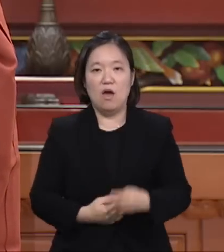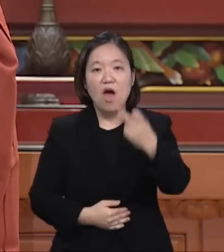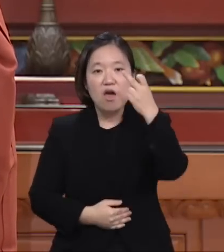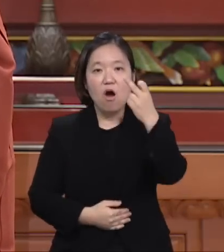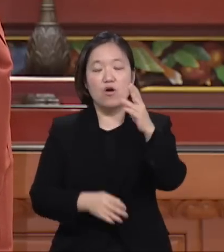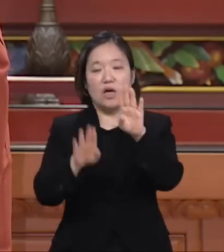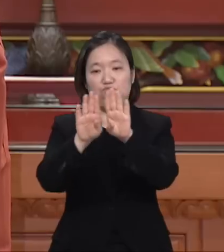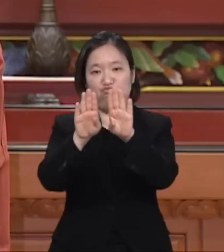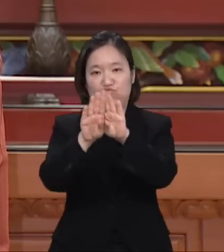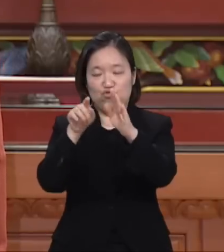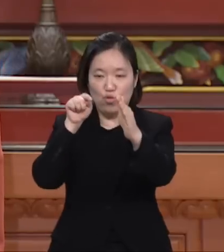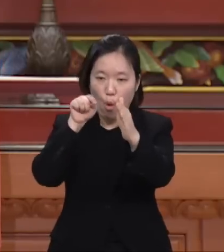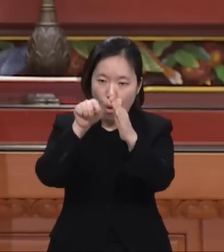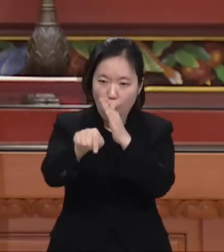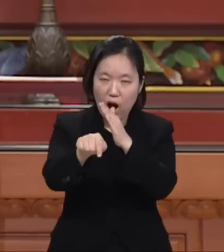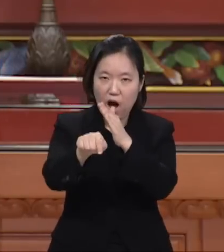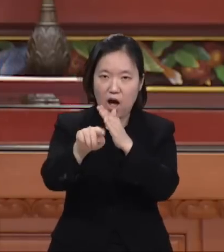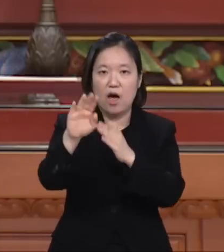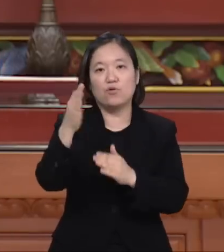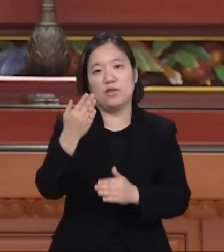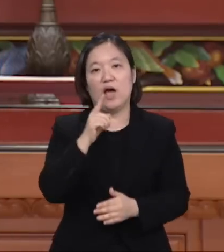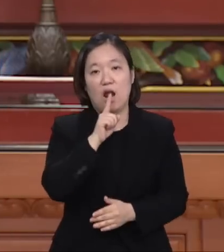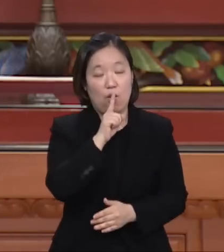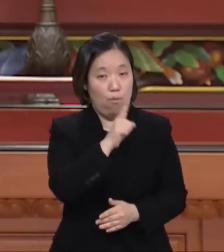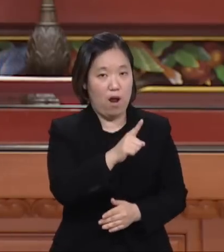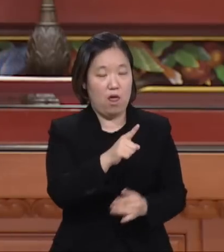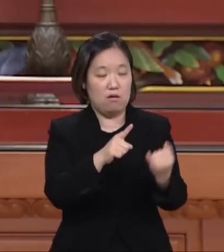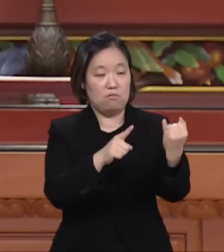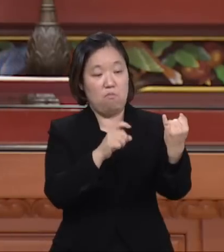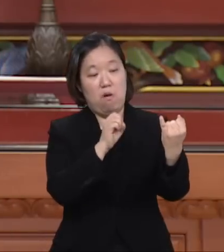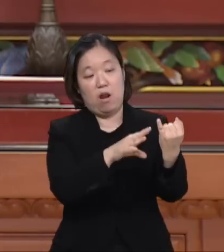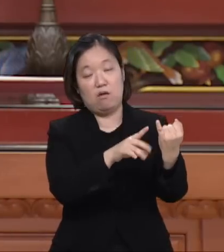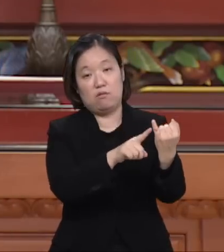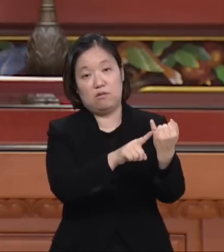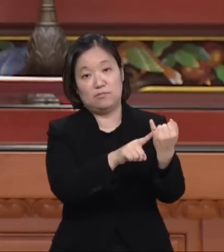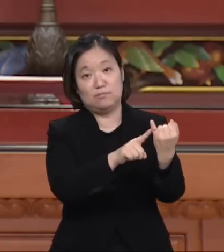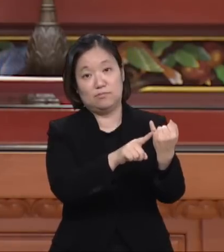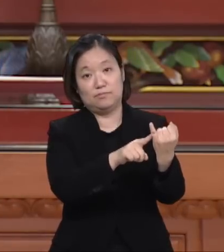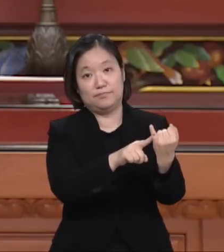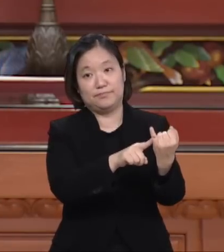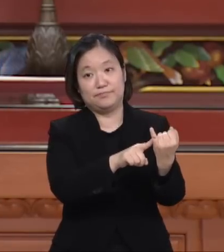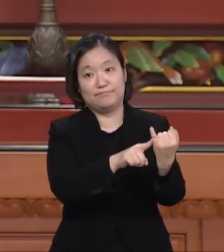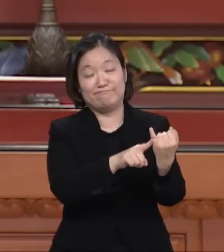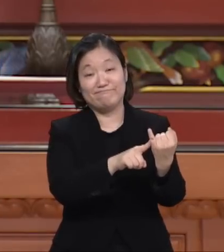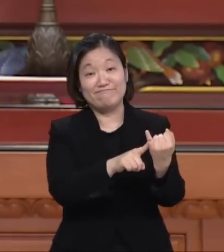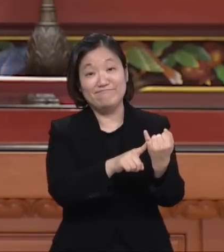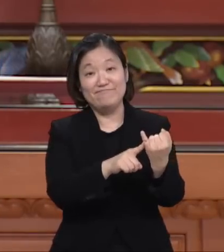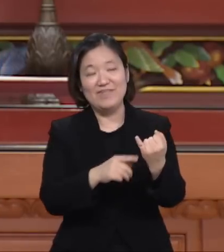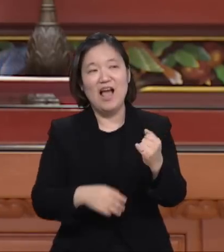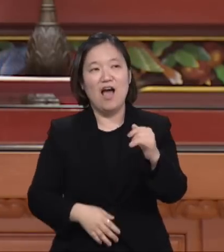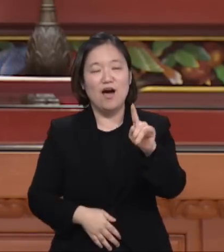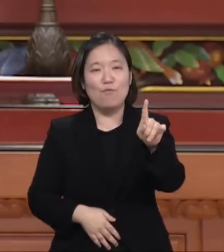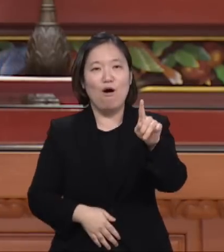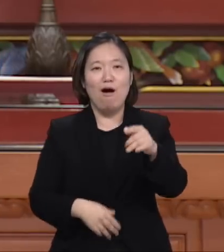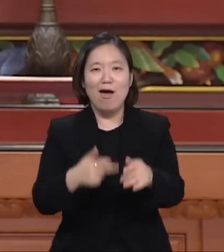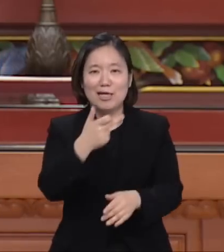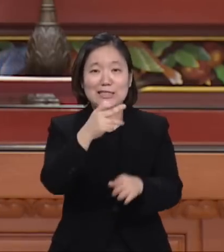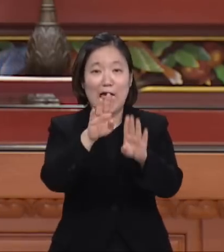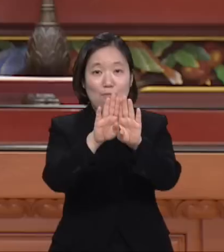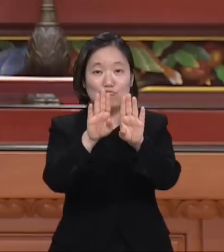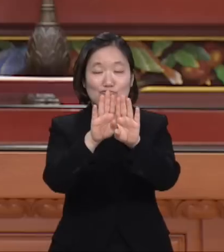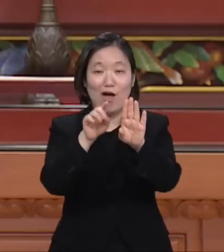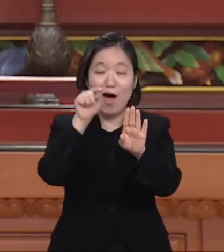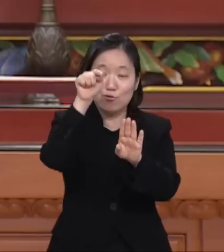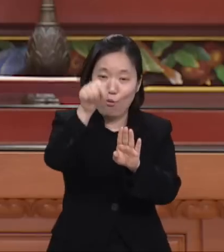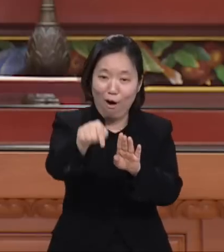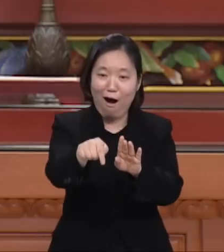12개 12개의 대문을 통과해야 된다 하면서 대문을 하나하나 통과하는데